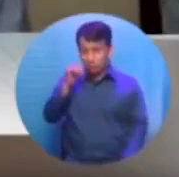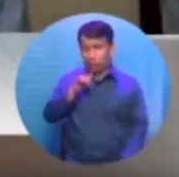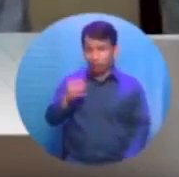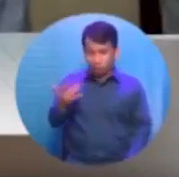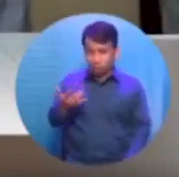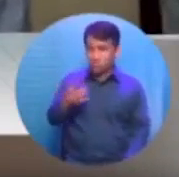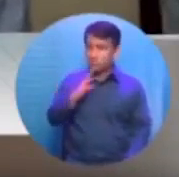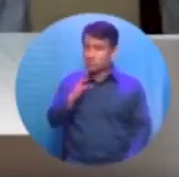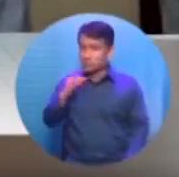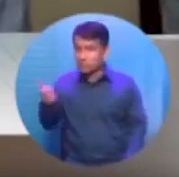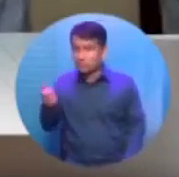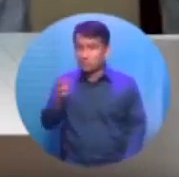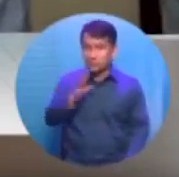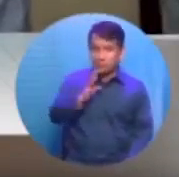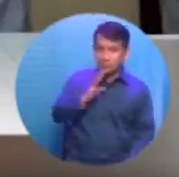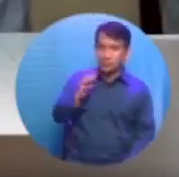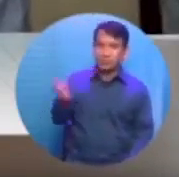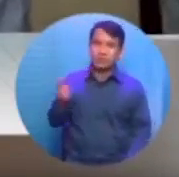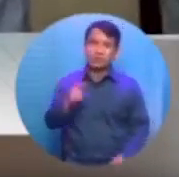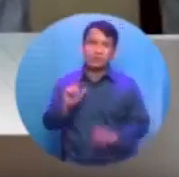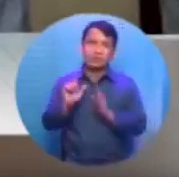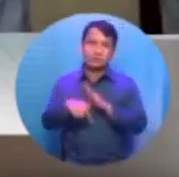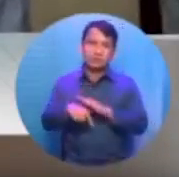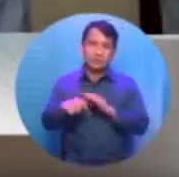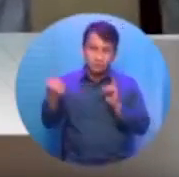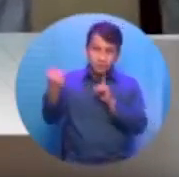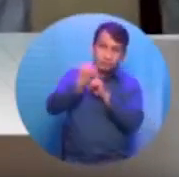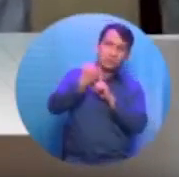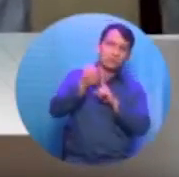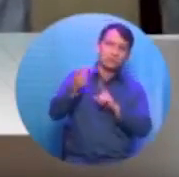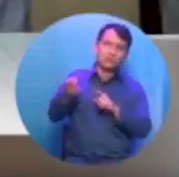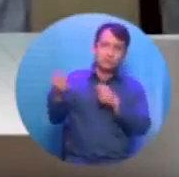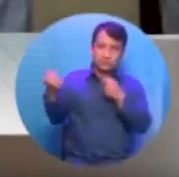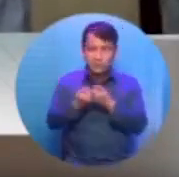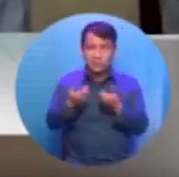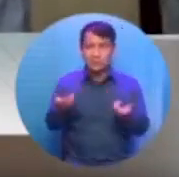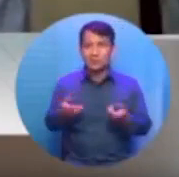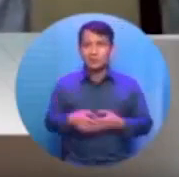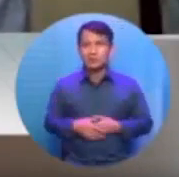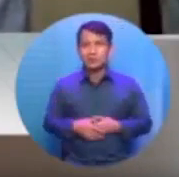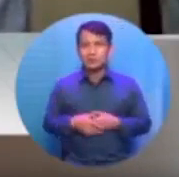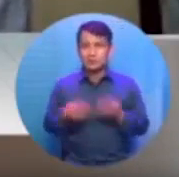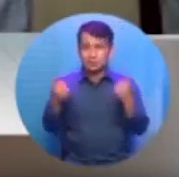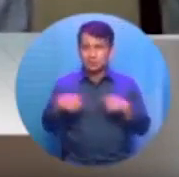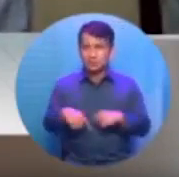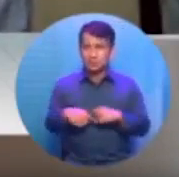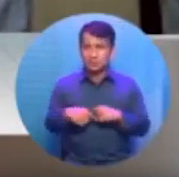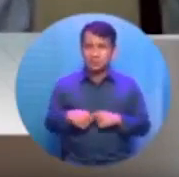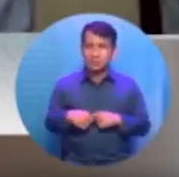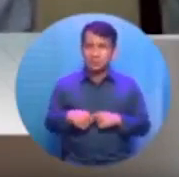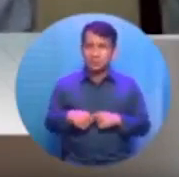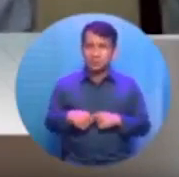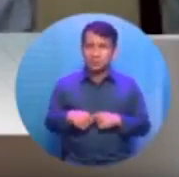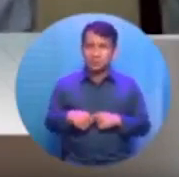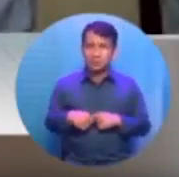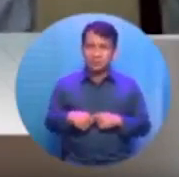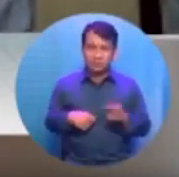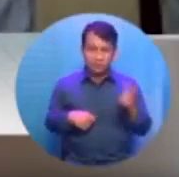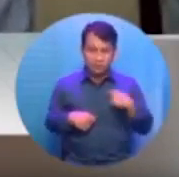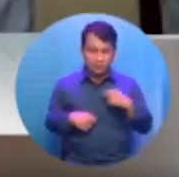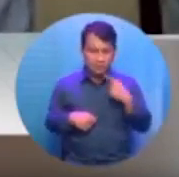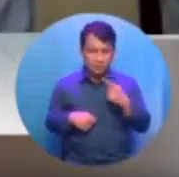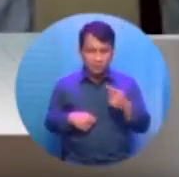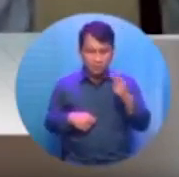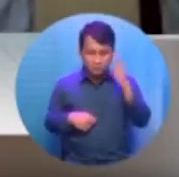na, may nasabi ka, may nasabi siya, hanggang sa boom, suntukan. Hindi ba ganun yung nangyari? Bali, sir, Idol